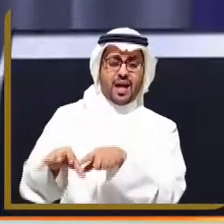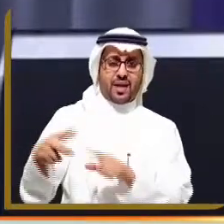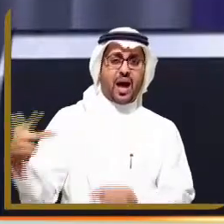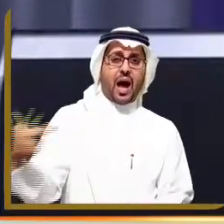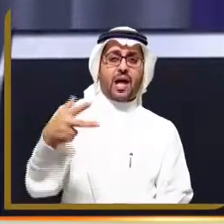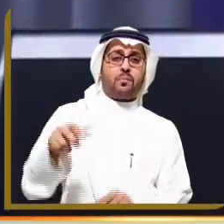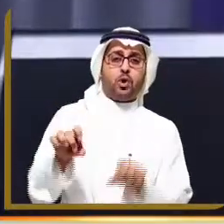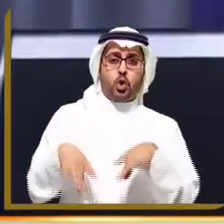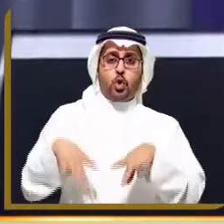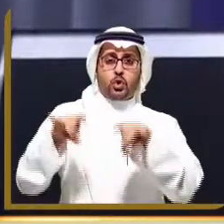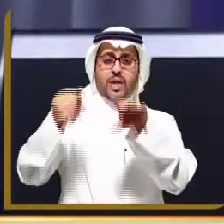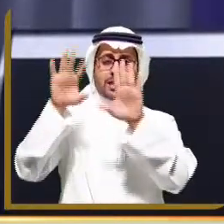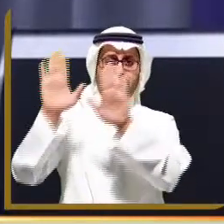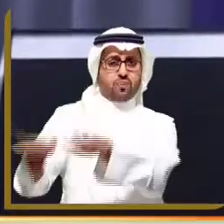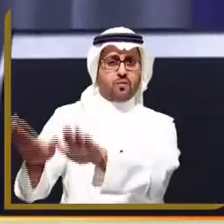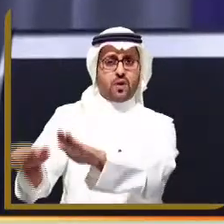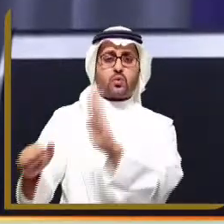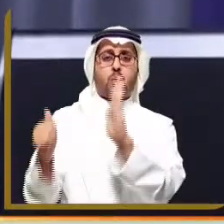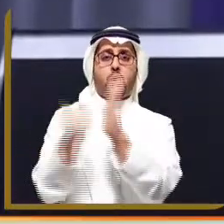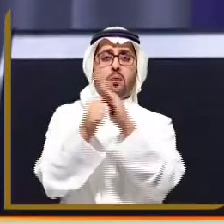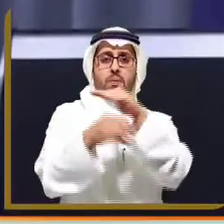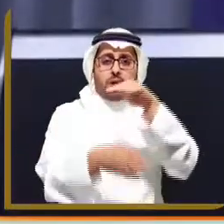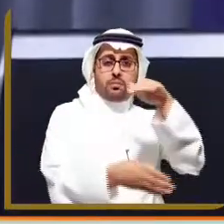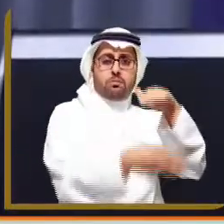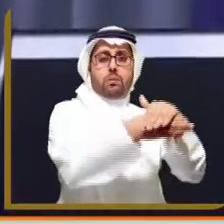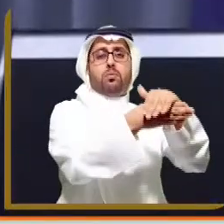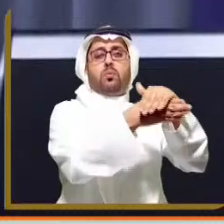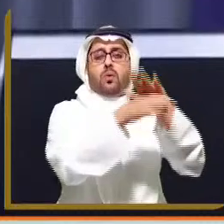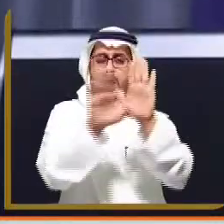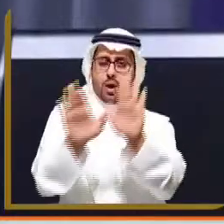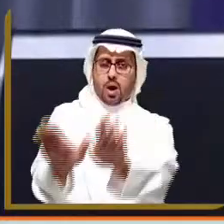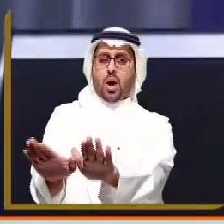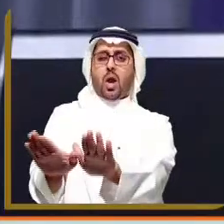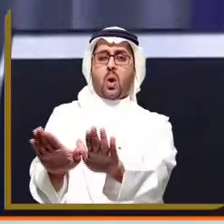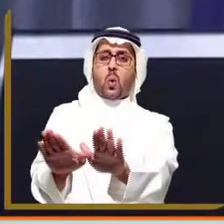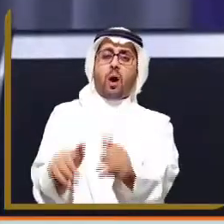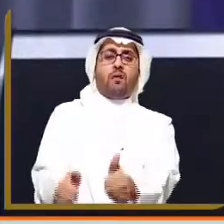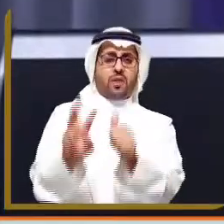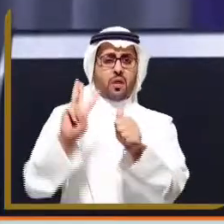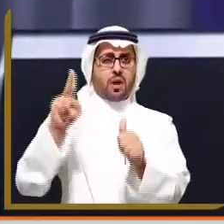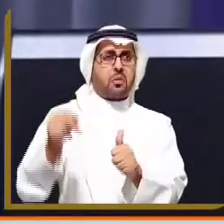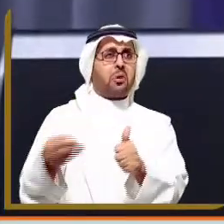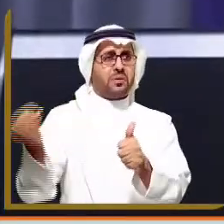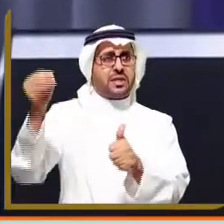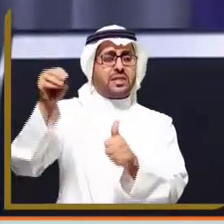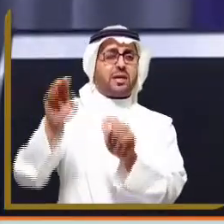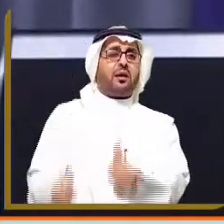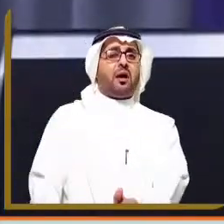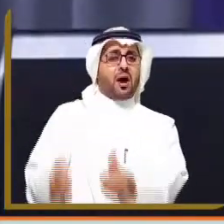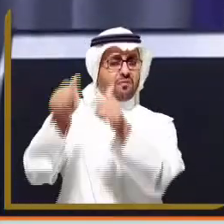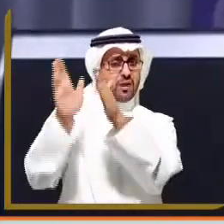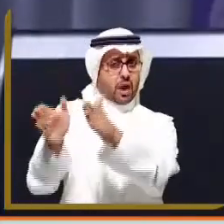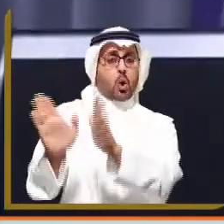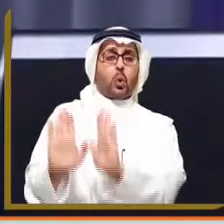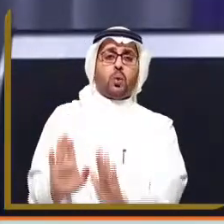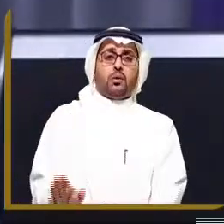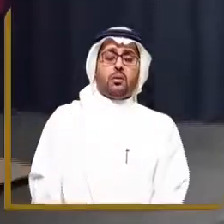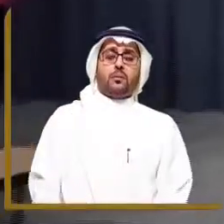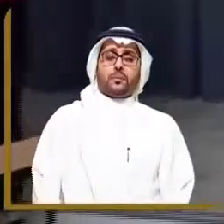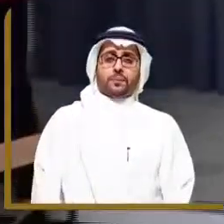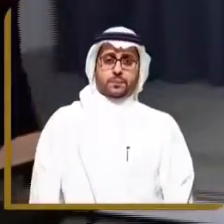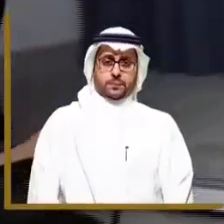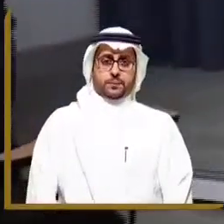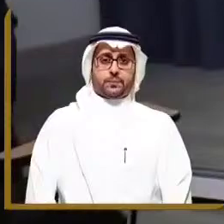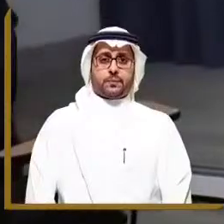المجاورة، طلبوا منهم البقاء في منازلهم ويكون الاستثناء فقط لقضاء أعمال أساسية أو لأغراض طبية أو